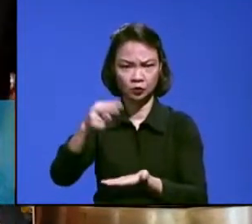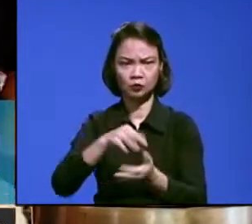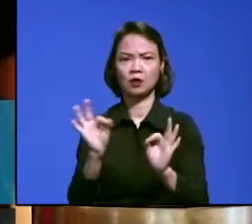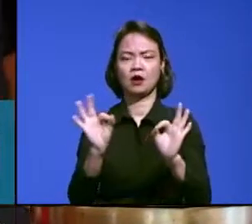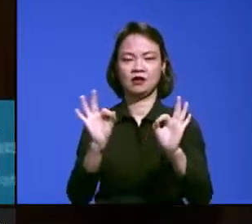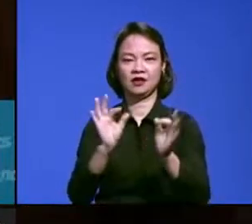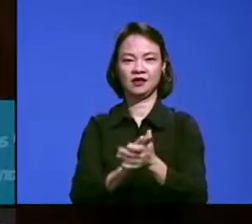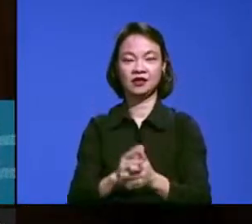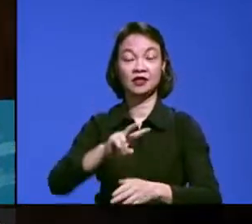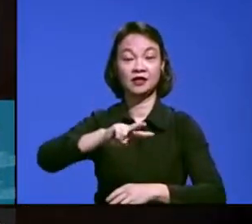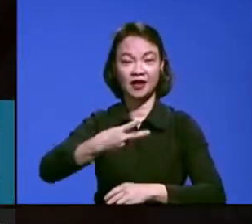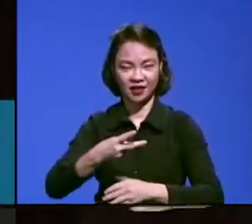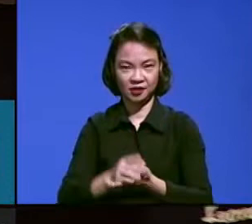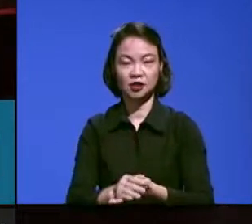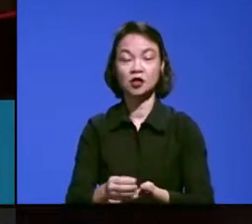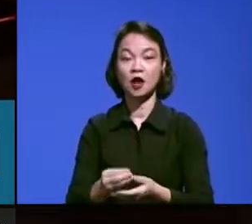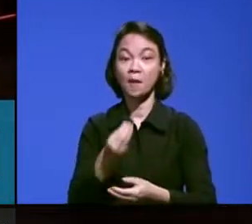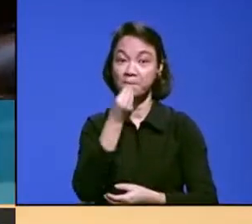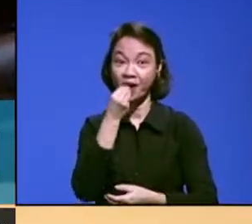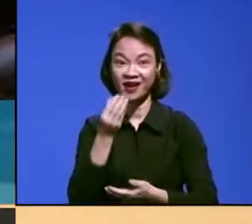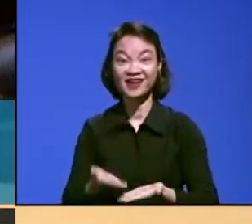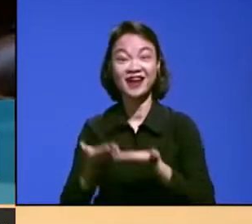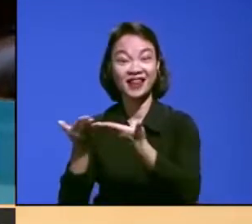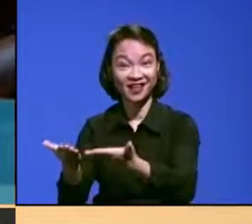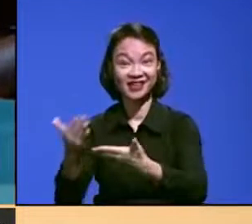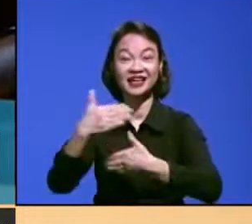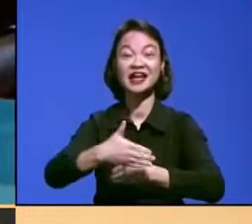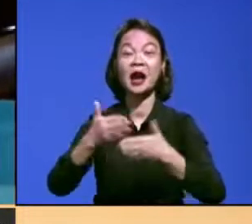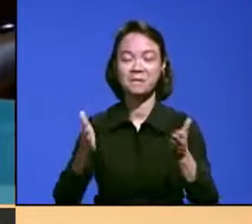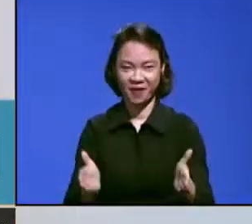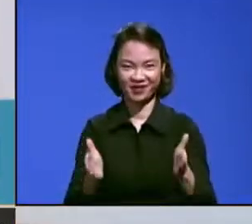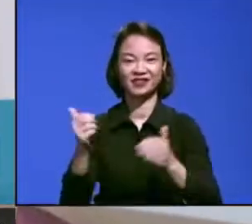dengan room service, di mana makanan akan diantar ke kamar-kamar.